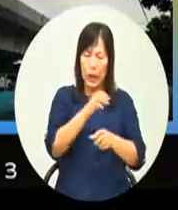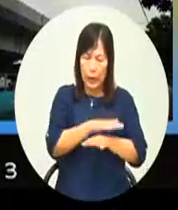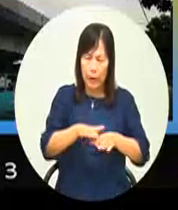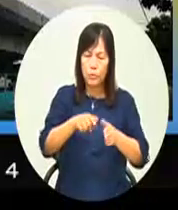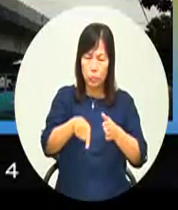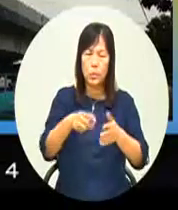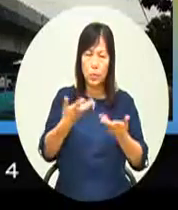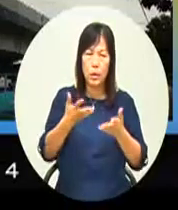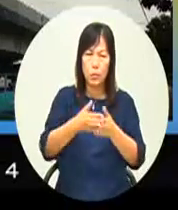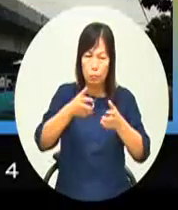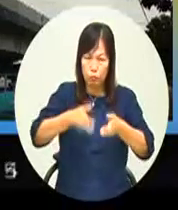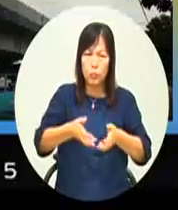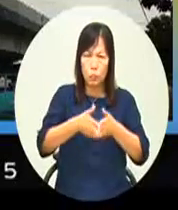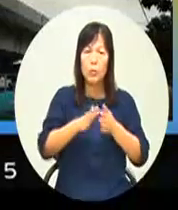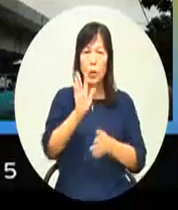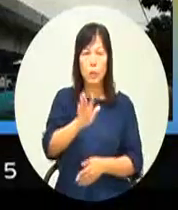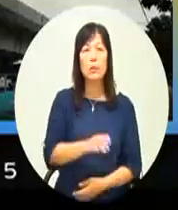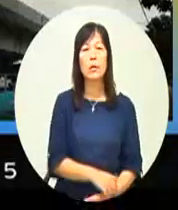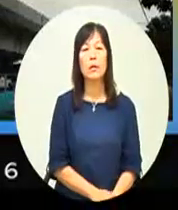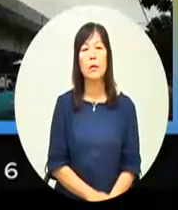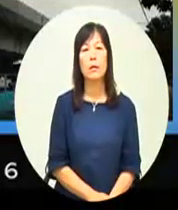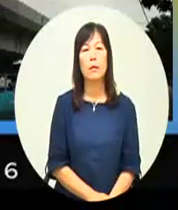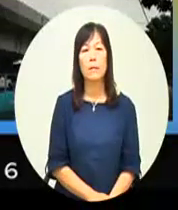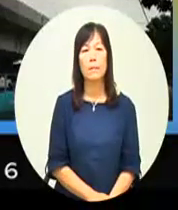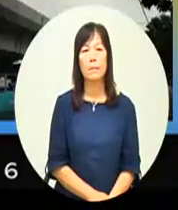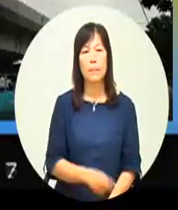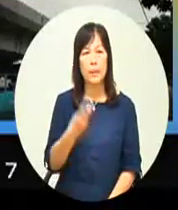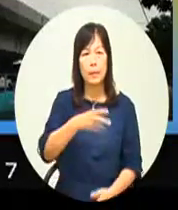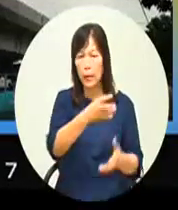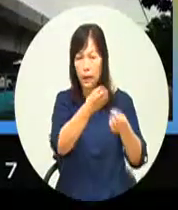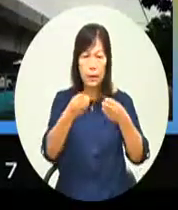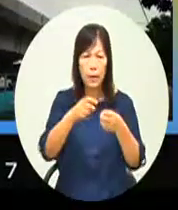这个也非常的重要、哦、再来我们来谈那个这个